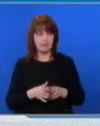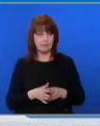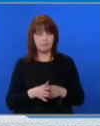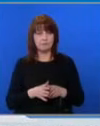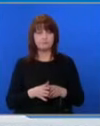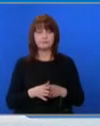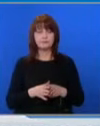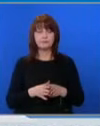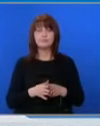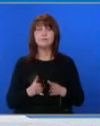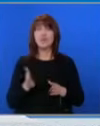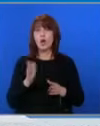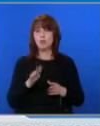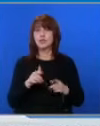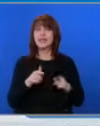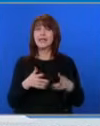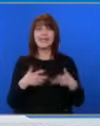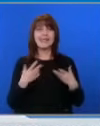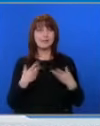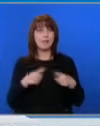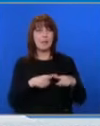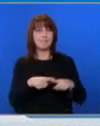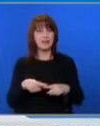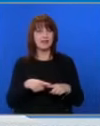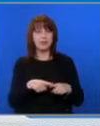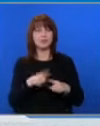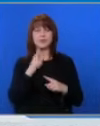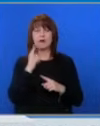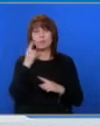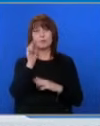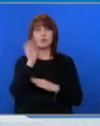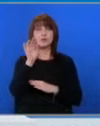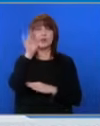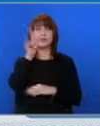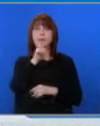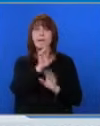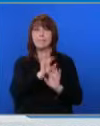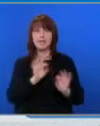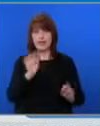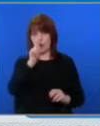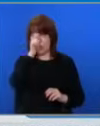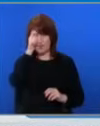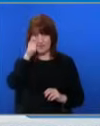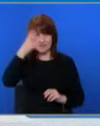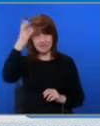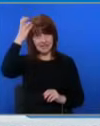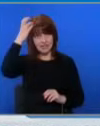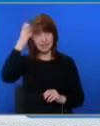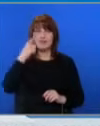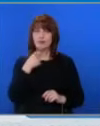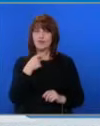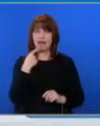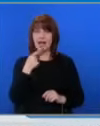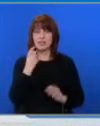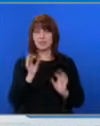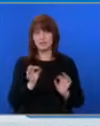И още от думите на Тихановския днес, искаме Беларус да стане просперираща, мирна, уважаваща страна. Това каза тя